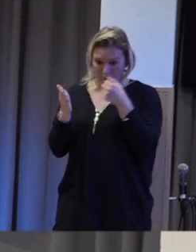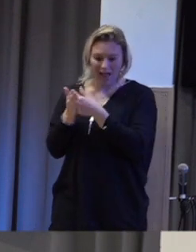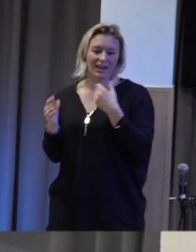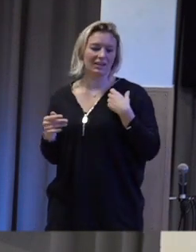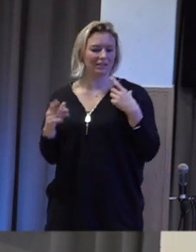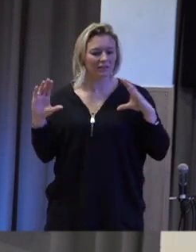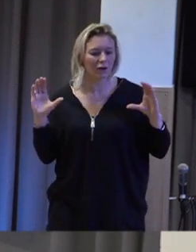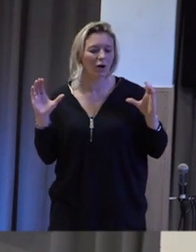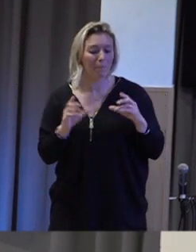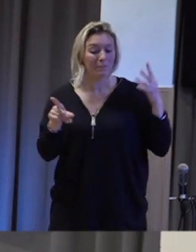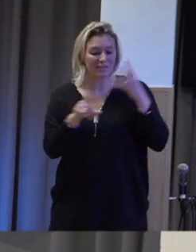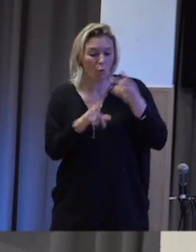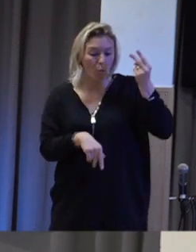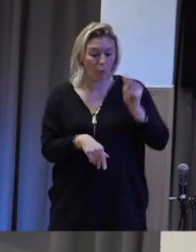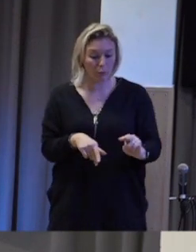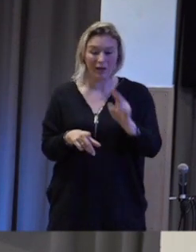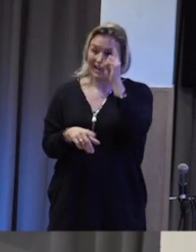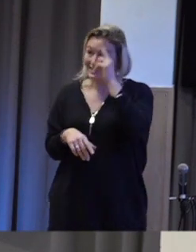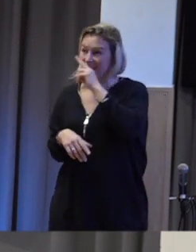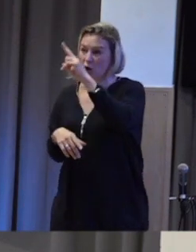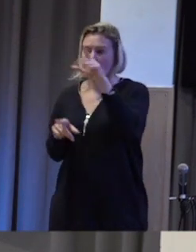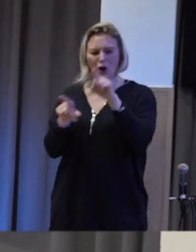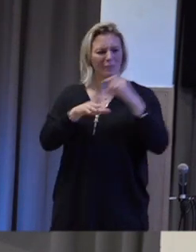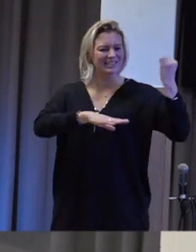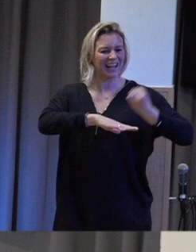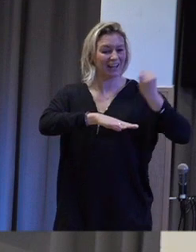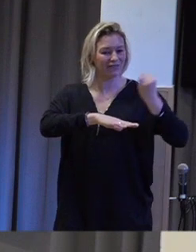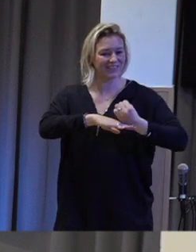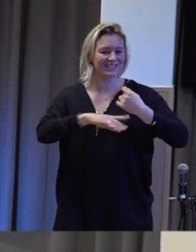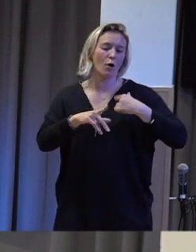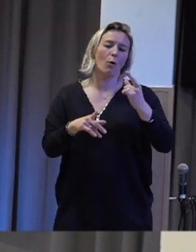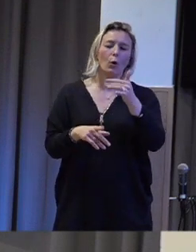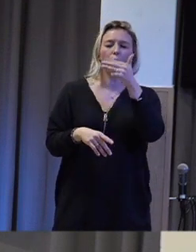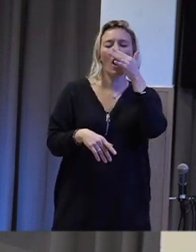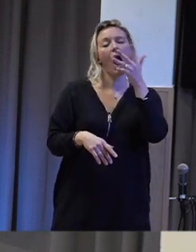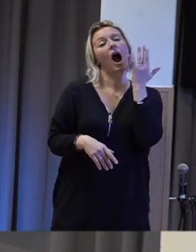Sa mission était d'offrir au Seigneur des sacrifices d'une bonne odeur qui lui sont